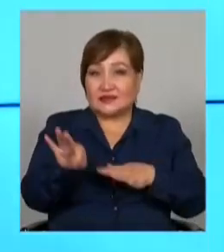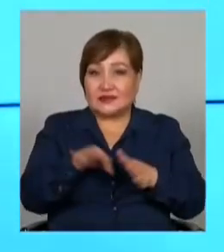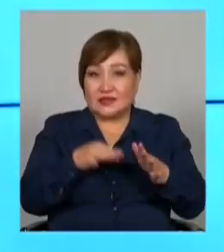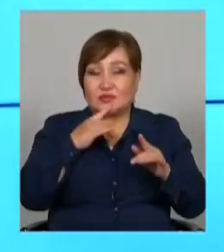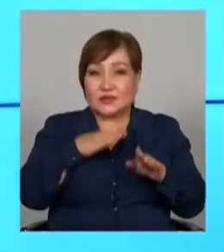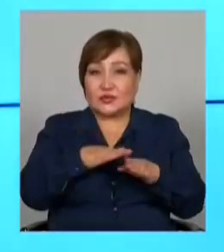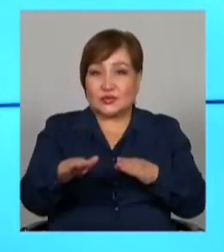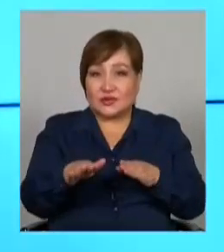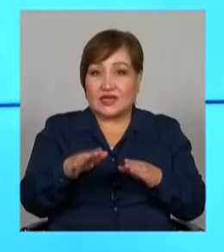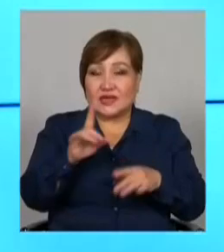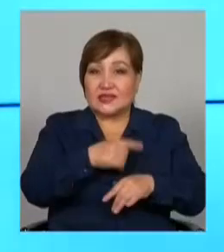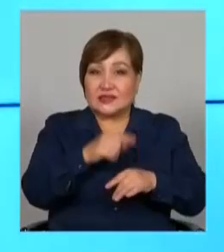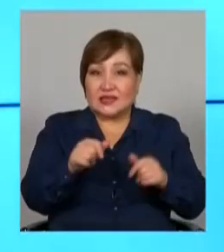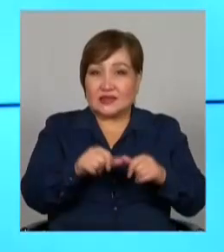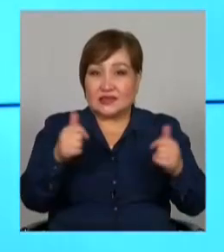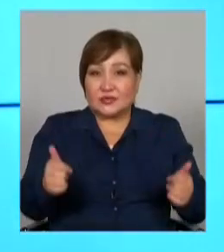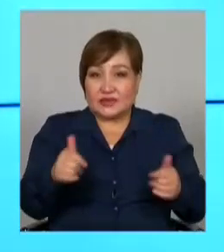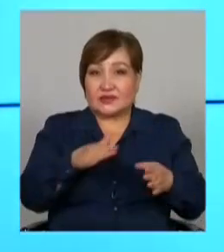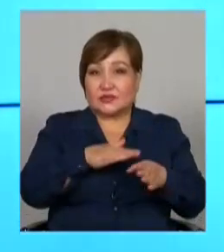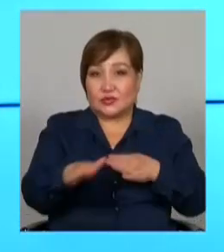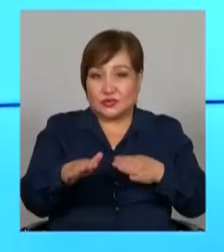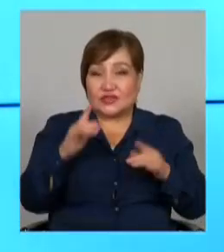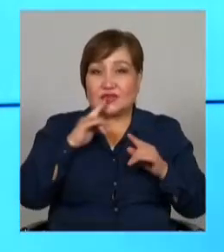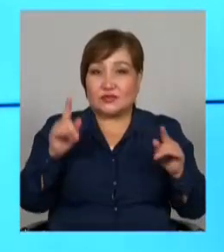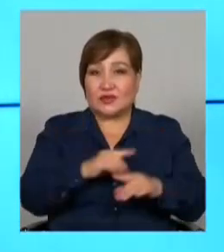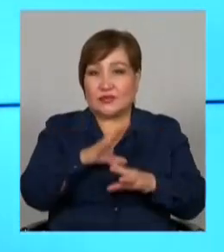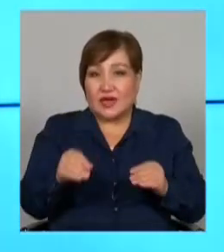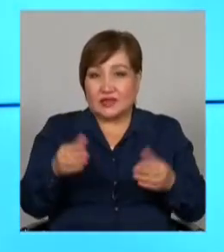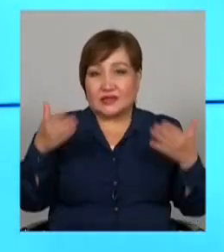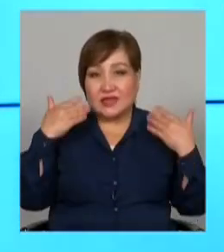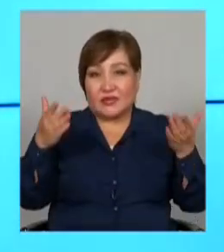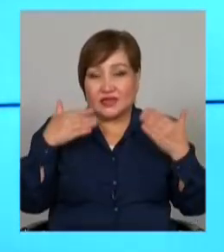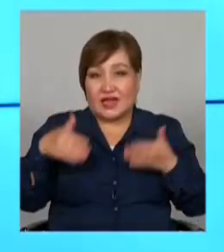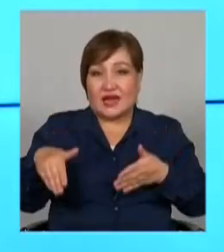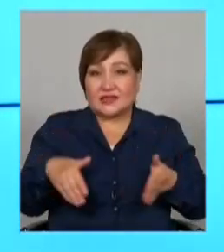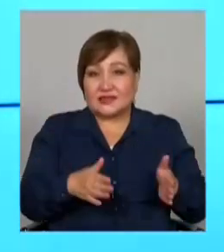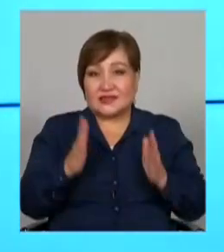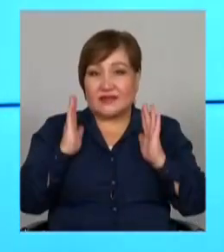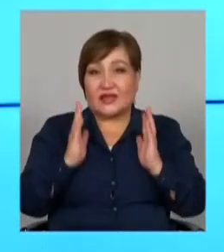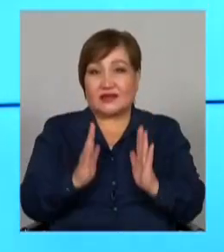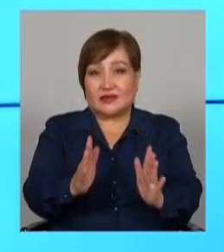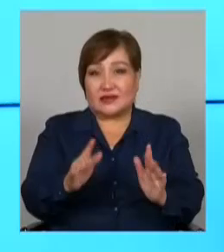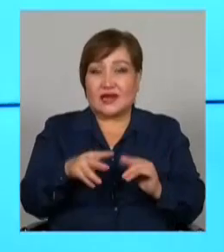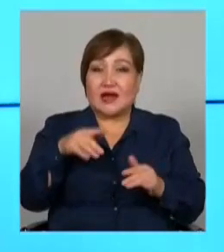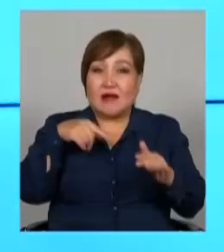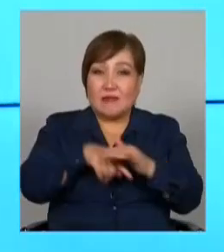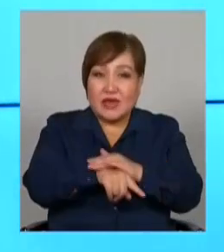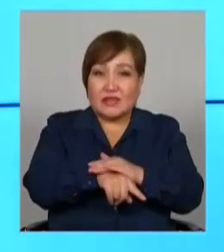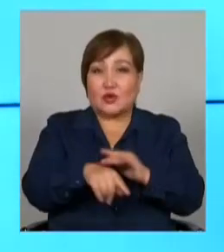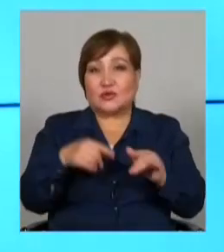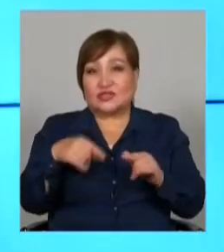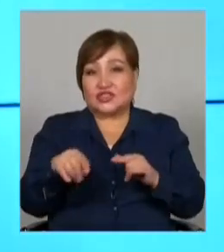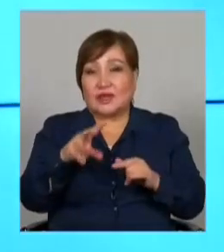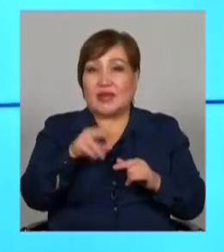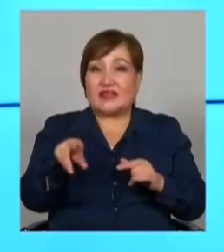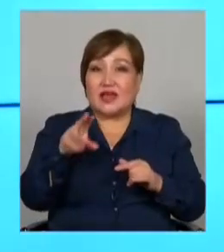арағашықтық сақталып айтылған әнұран барлық саябақта скверлер, жүргіншілер көшелері, метро бекеттері, медеу кешені мен